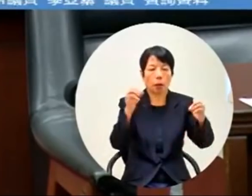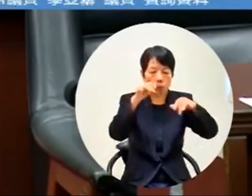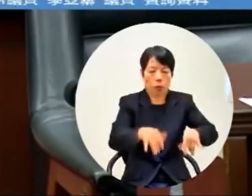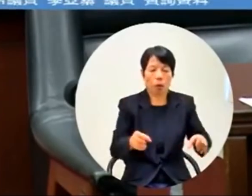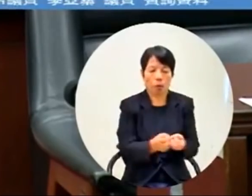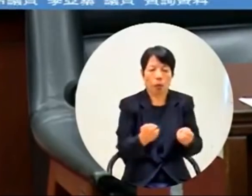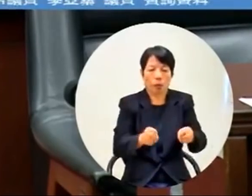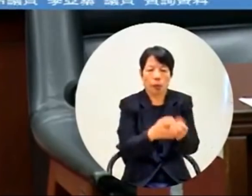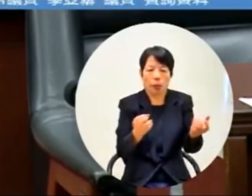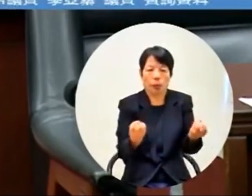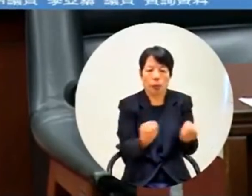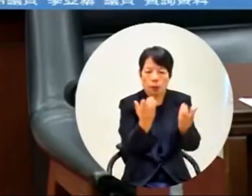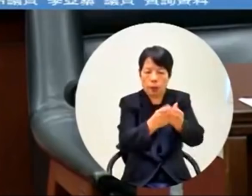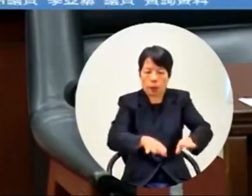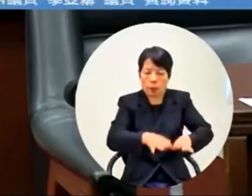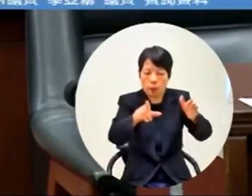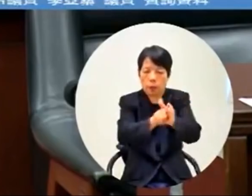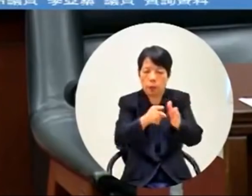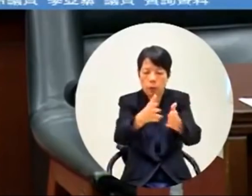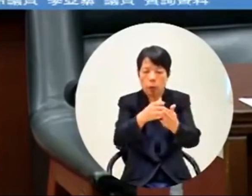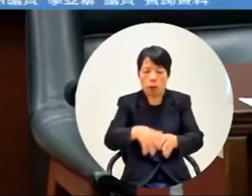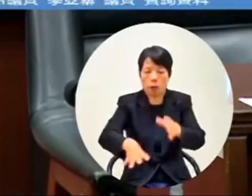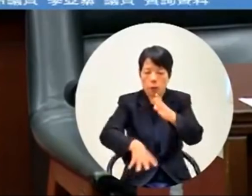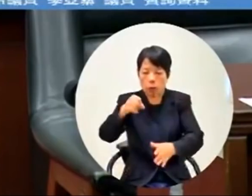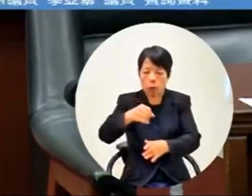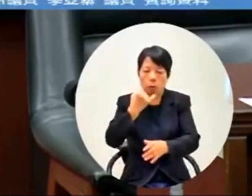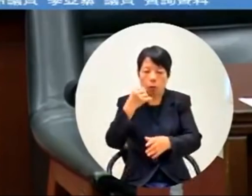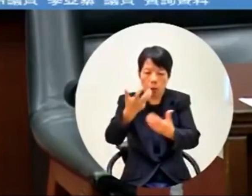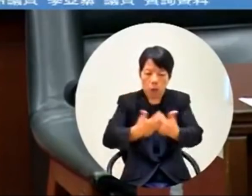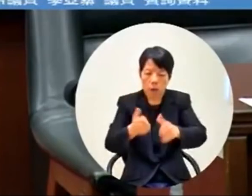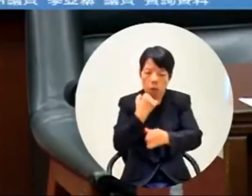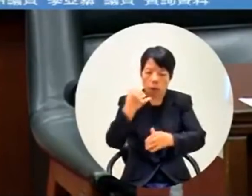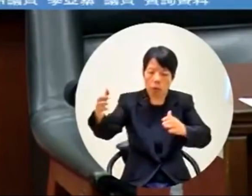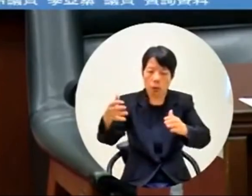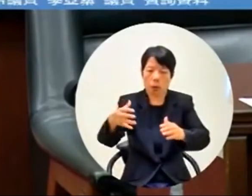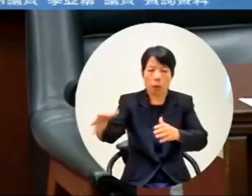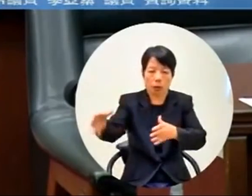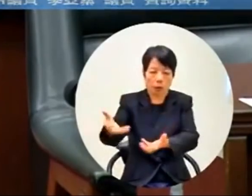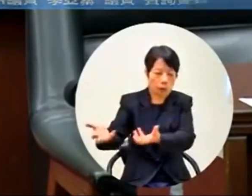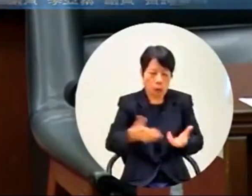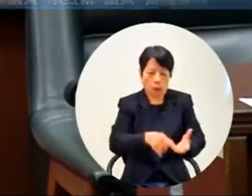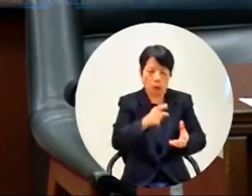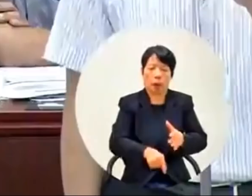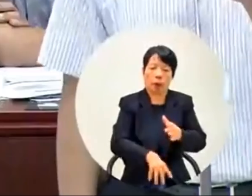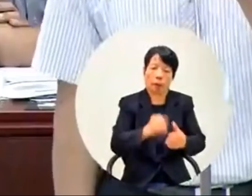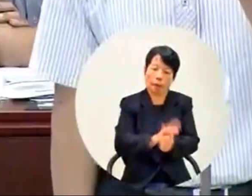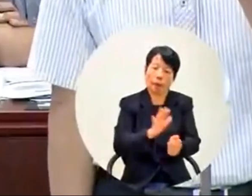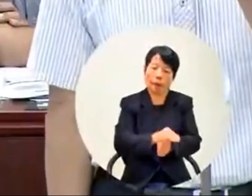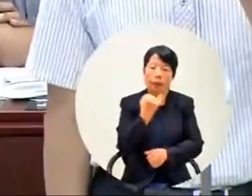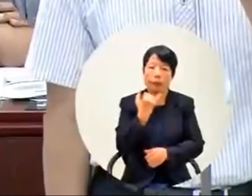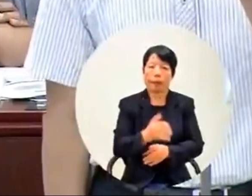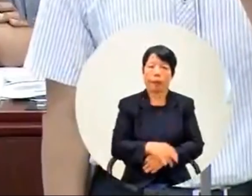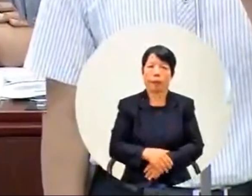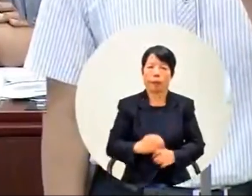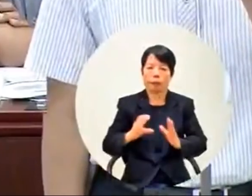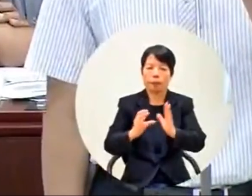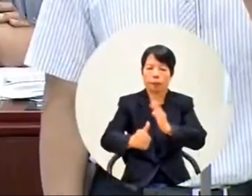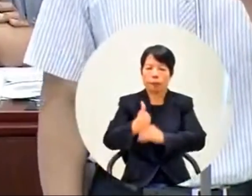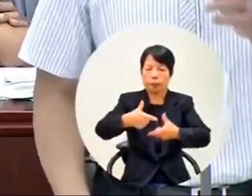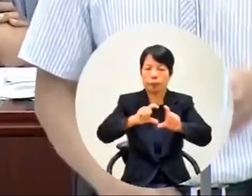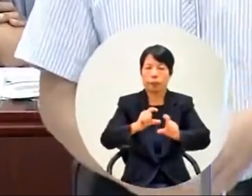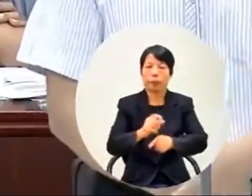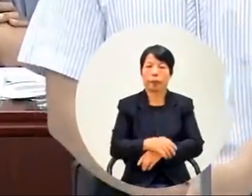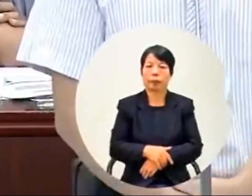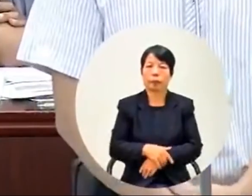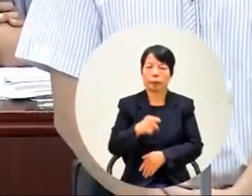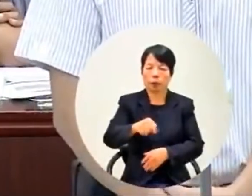来，可不可以？我们请我们局长回复，可以或不可以就好了，可以或不可以。 请局长答复。 这